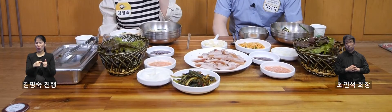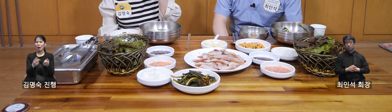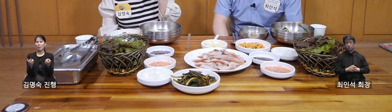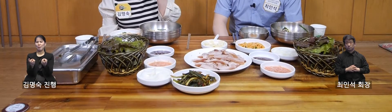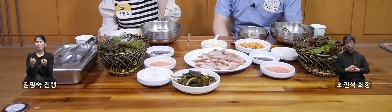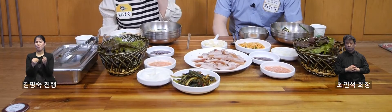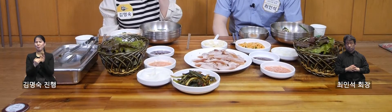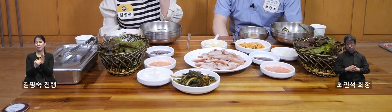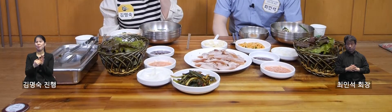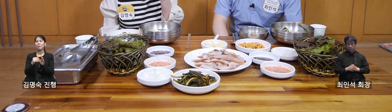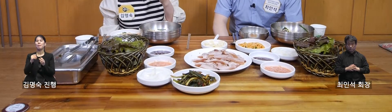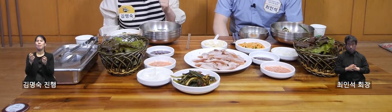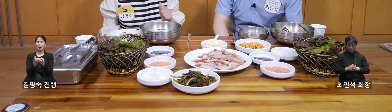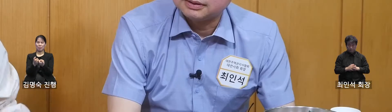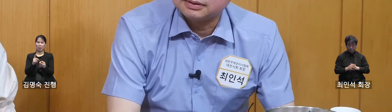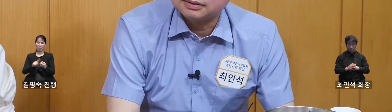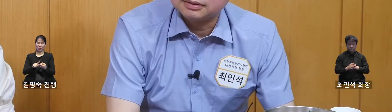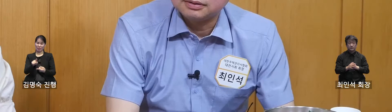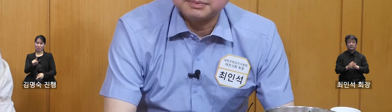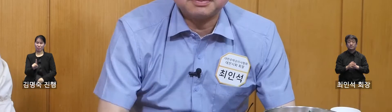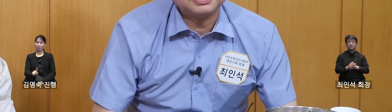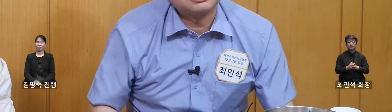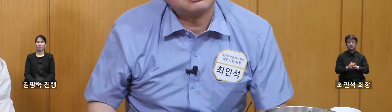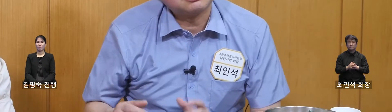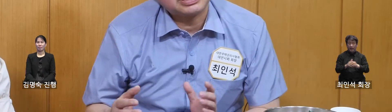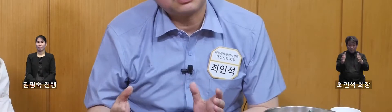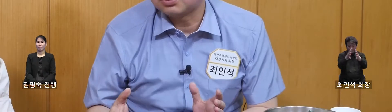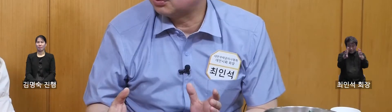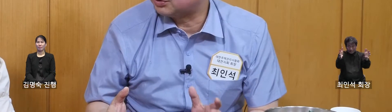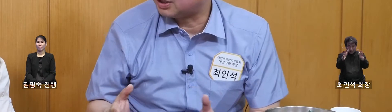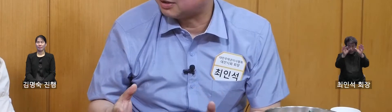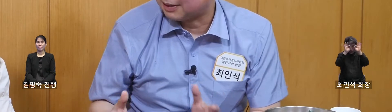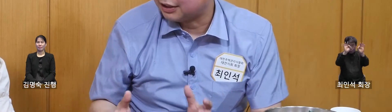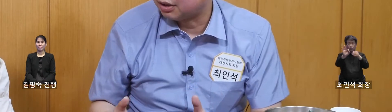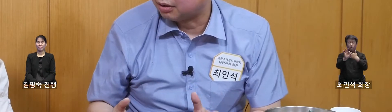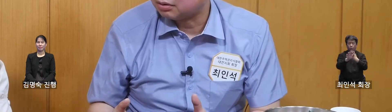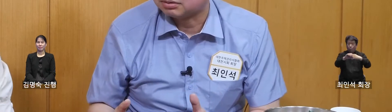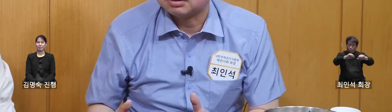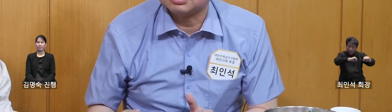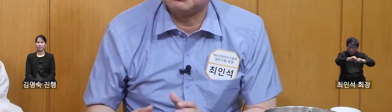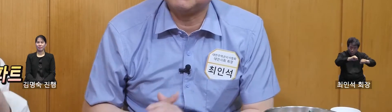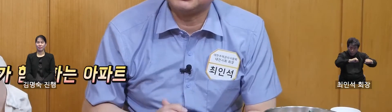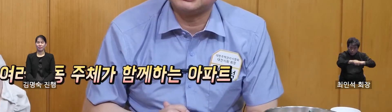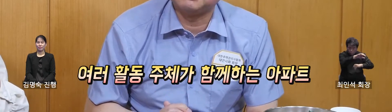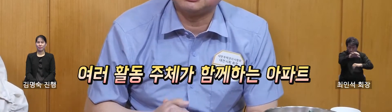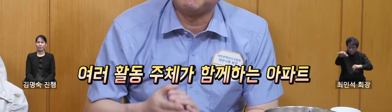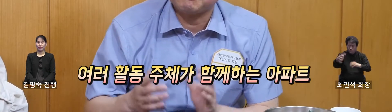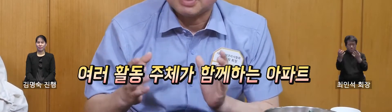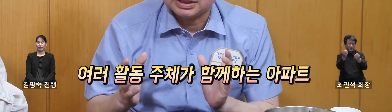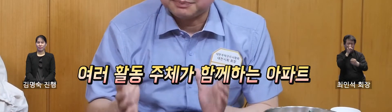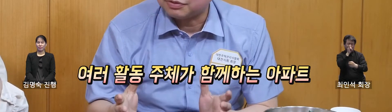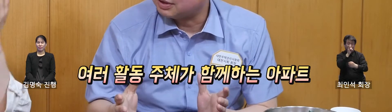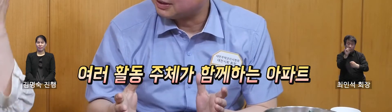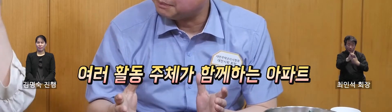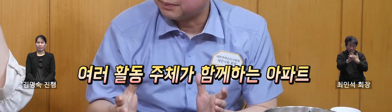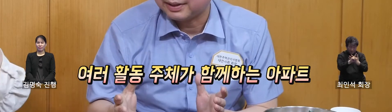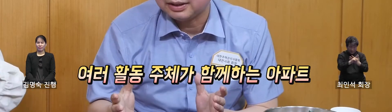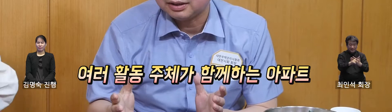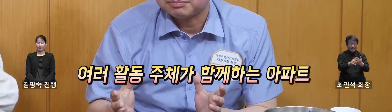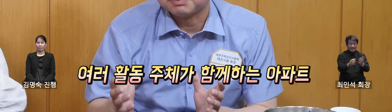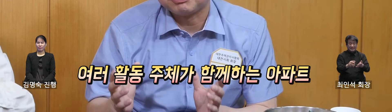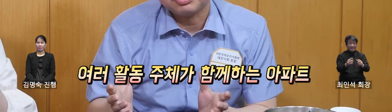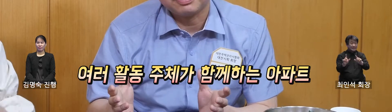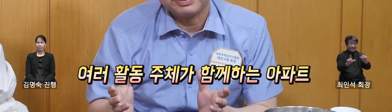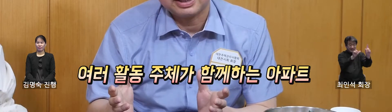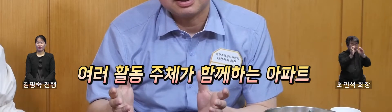이런 것들도 있어요. 이제 아파트에 보면 이제 여러 활동 주체가 많이 있어요. 여기에 보면은 이제 뭐 입주자